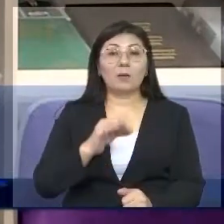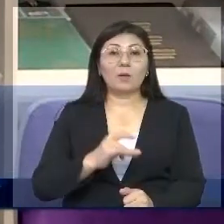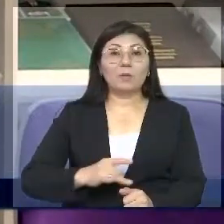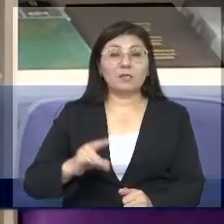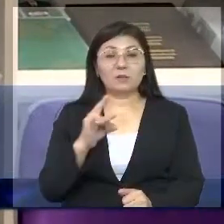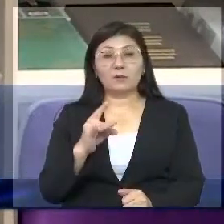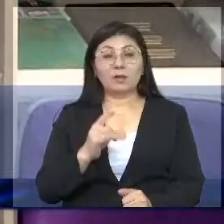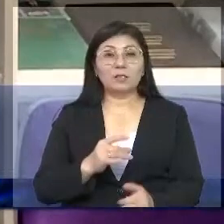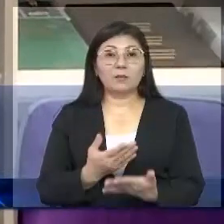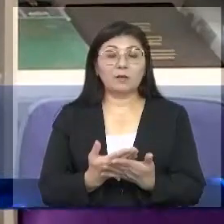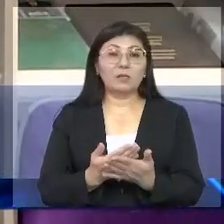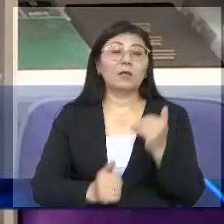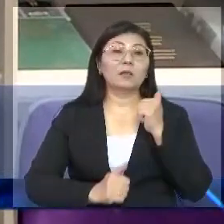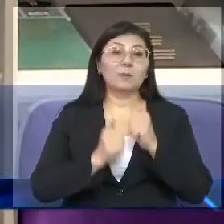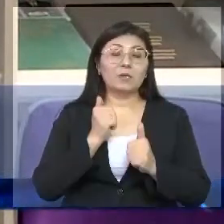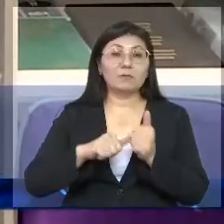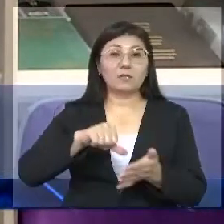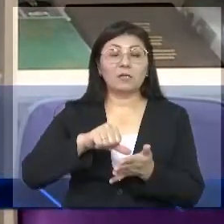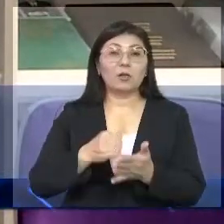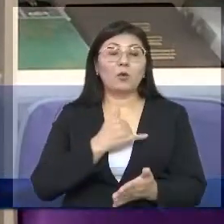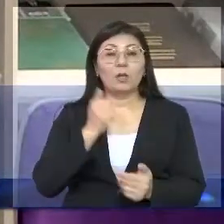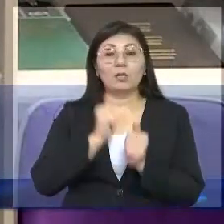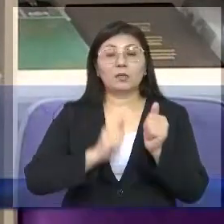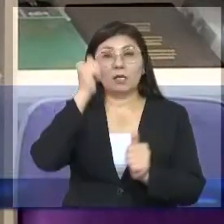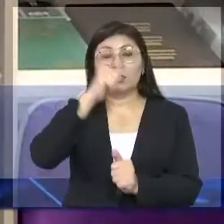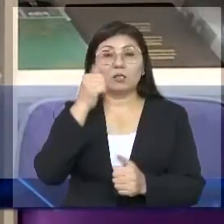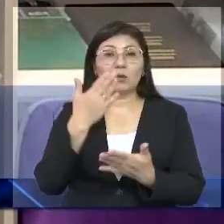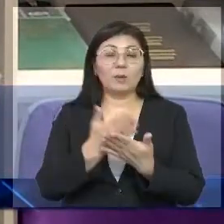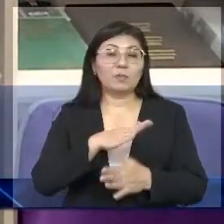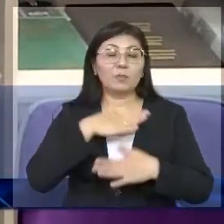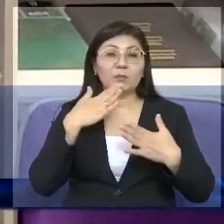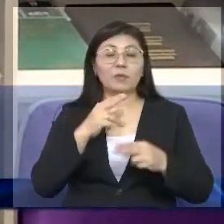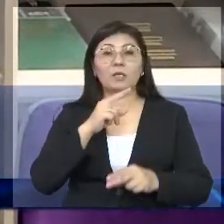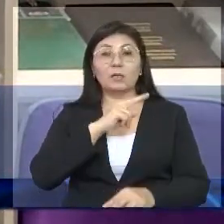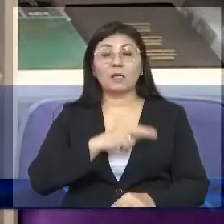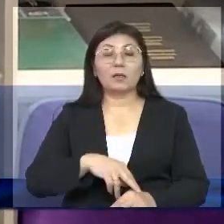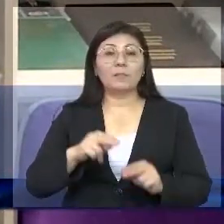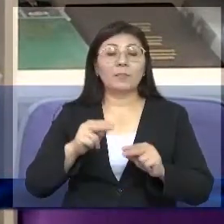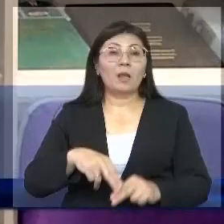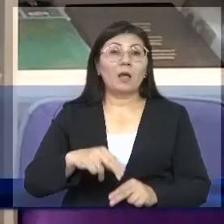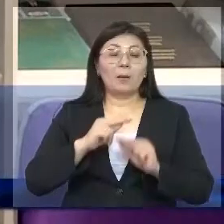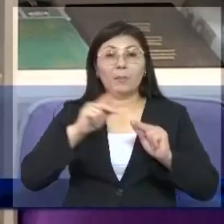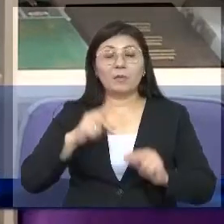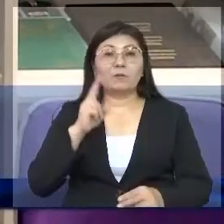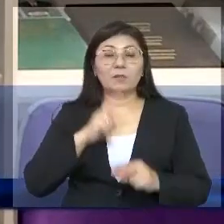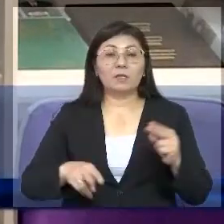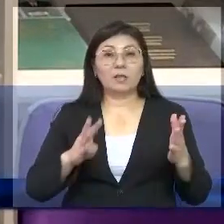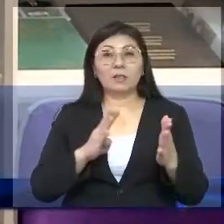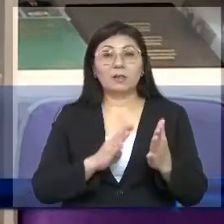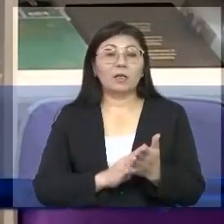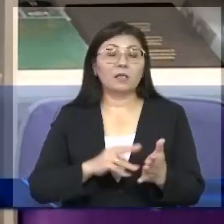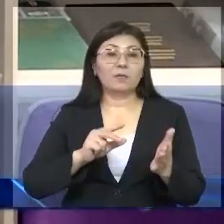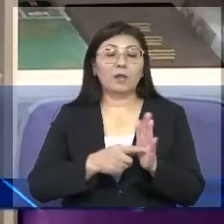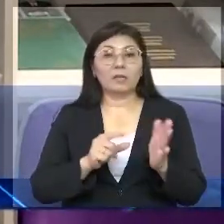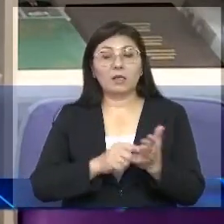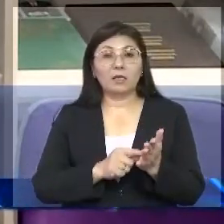областного и даже республиканского значения у нас каждый год ряд ребят заканчивают девятый класс красным аттестатом свои знания в дальнейшем